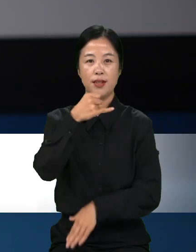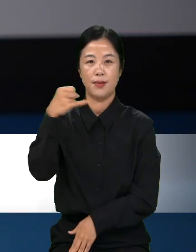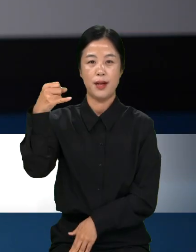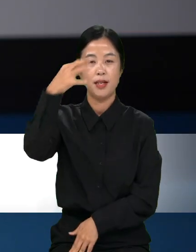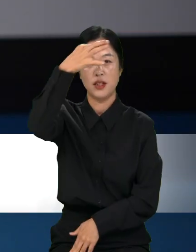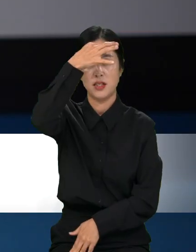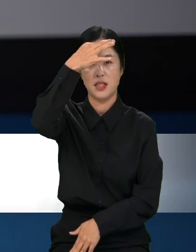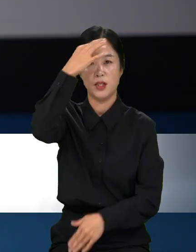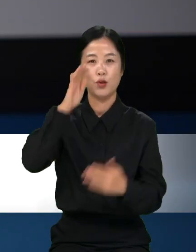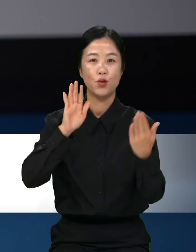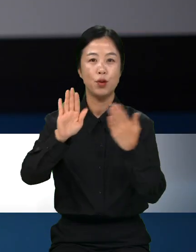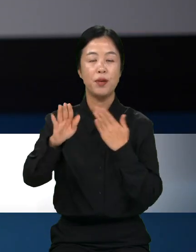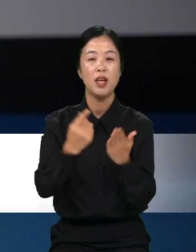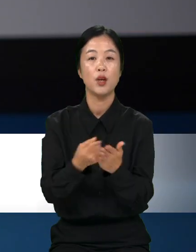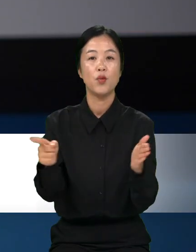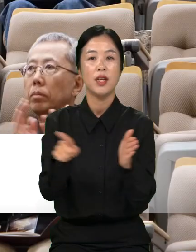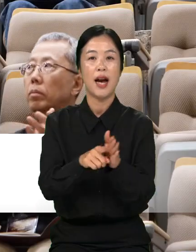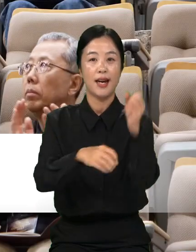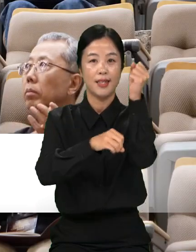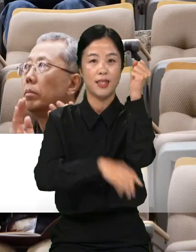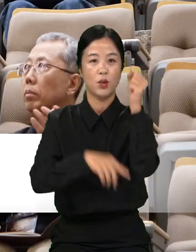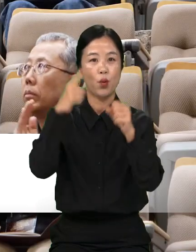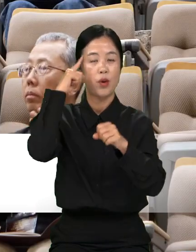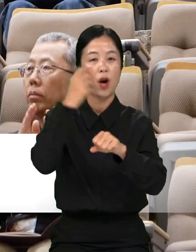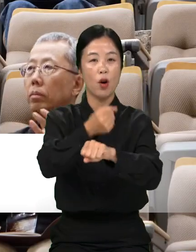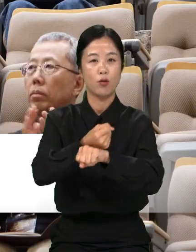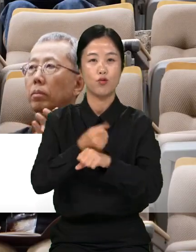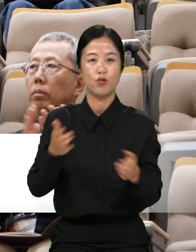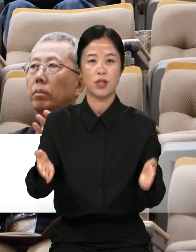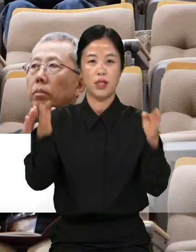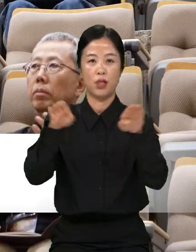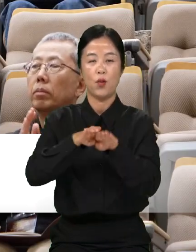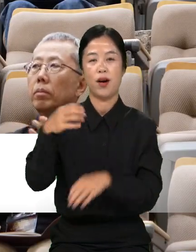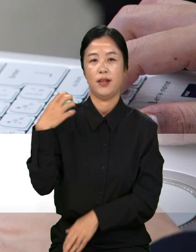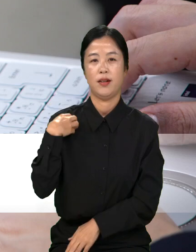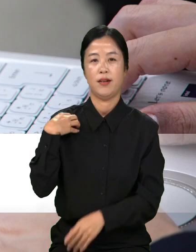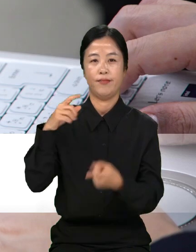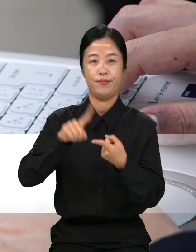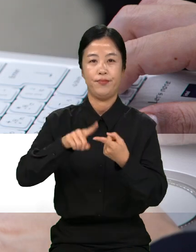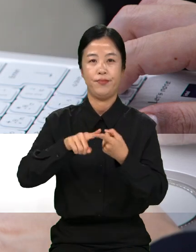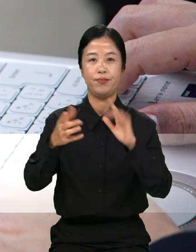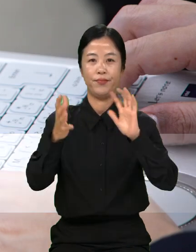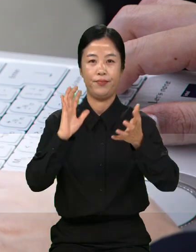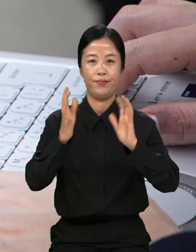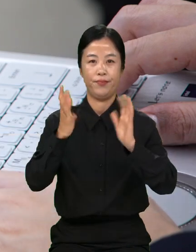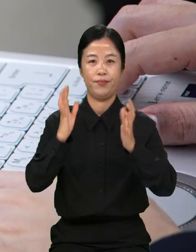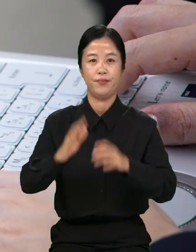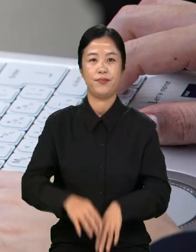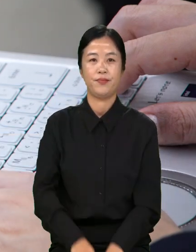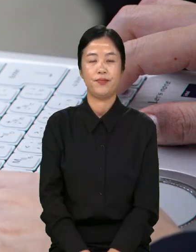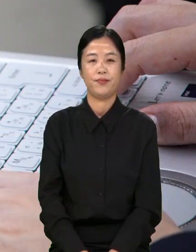광학 등을 주제로 토론하며 양자 기술의 미래를 위한 기초 연구 기관의 역할에 대해 논의했습니다